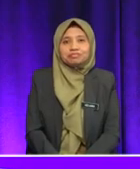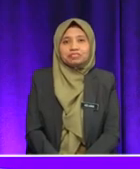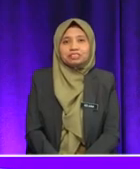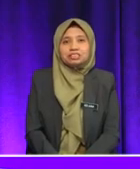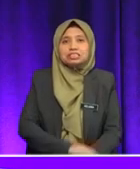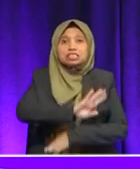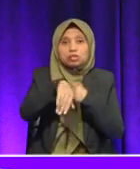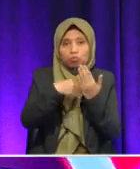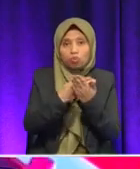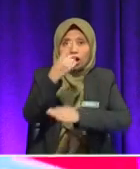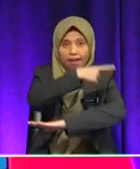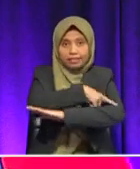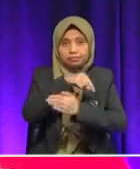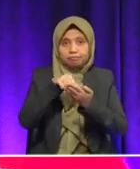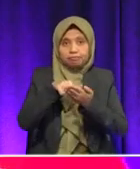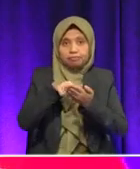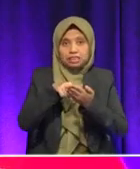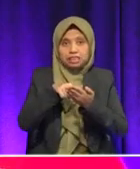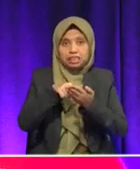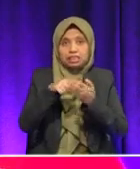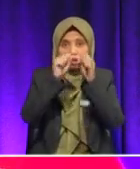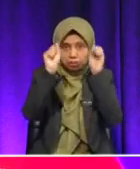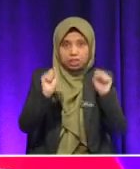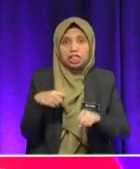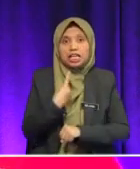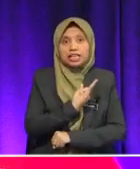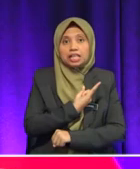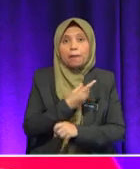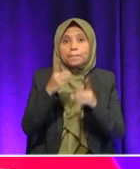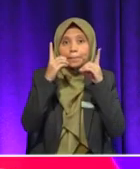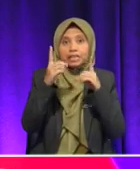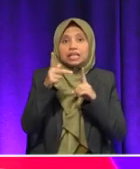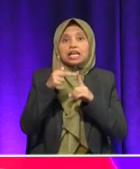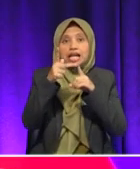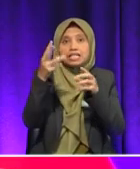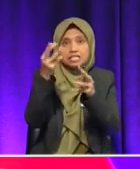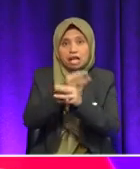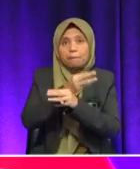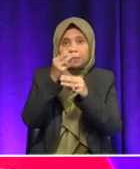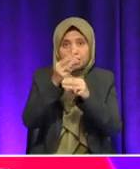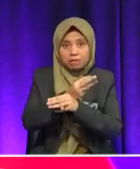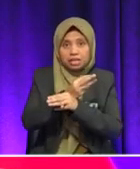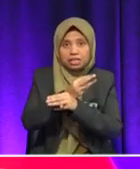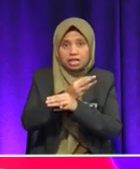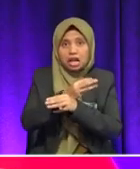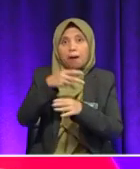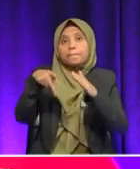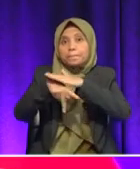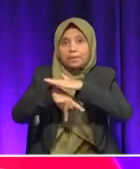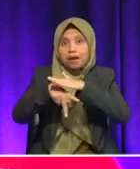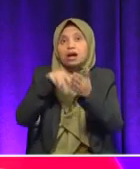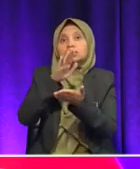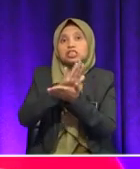adik-adik semua hari ini ya mata pelajaran kita ialah pendidikan khas meter matic prasekolah dan